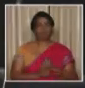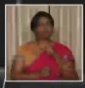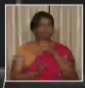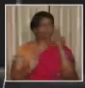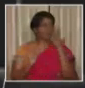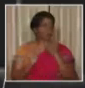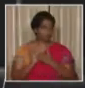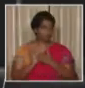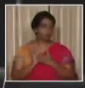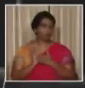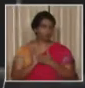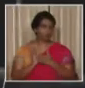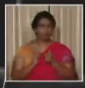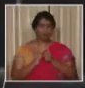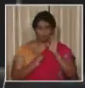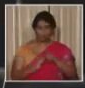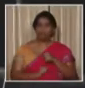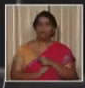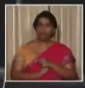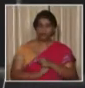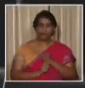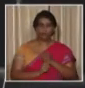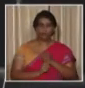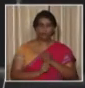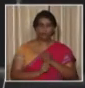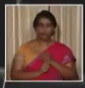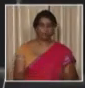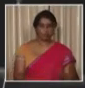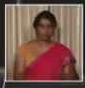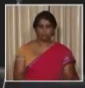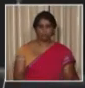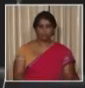සඳහා කරලා තියෙනවා මේ දුම්රිය අයිති.